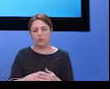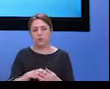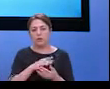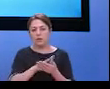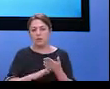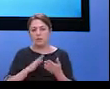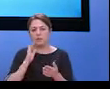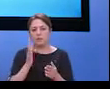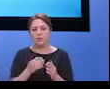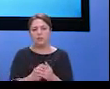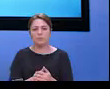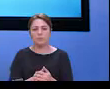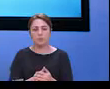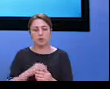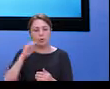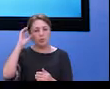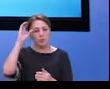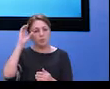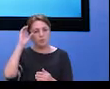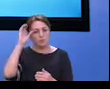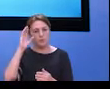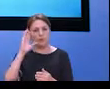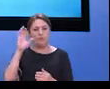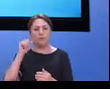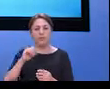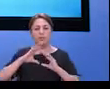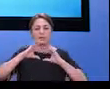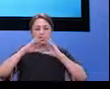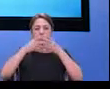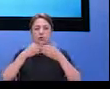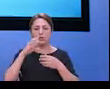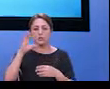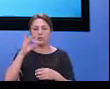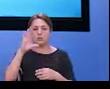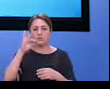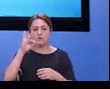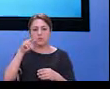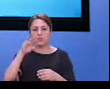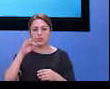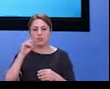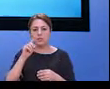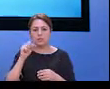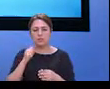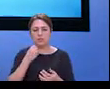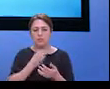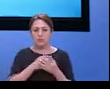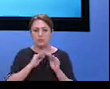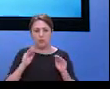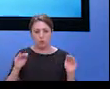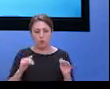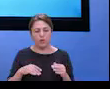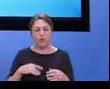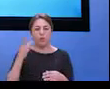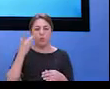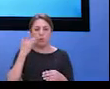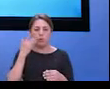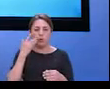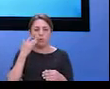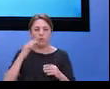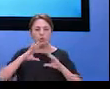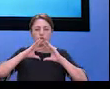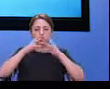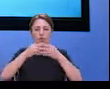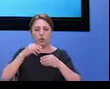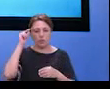эттирамиз дарсимизни. Ўзбекистон ва жаҳон цивилизатсияси. Азиз ўқувчилар, биз доимо жаҳон